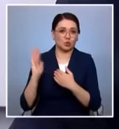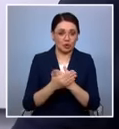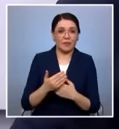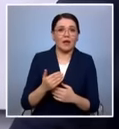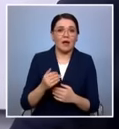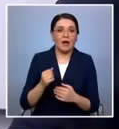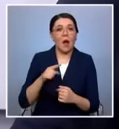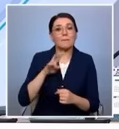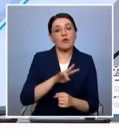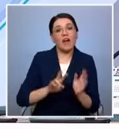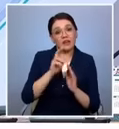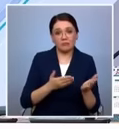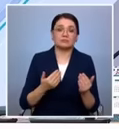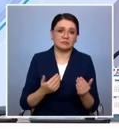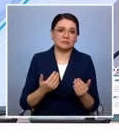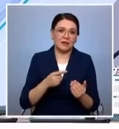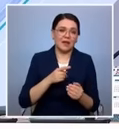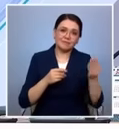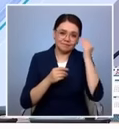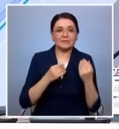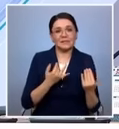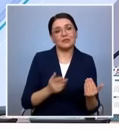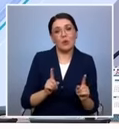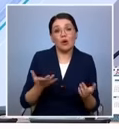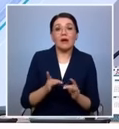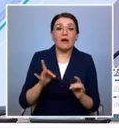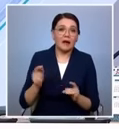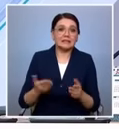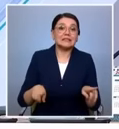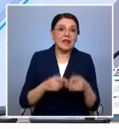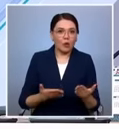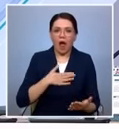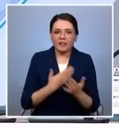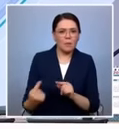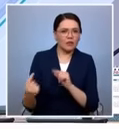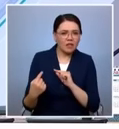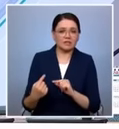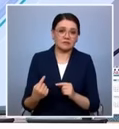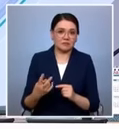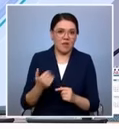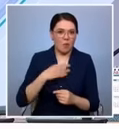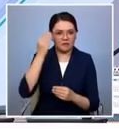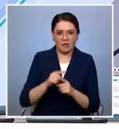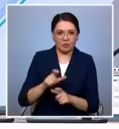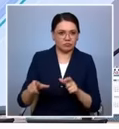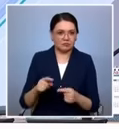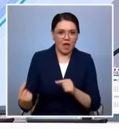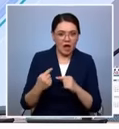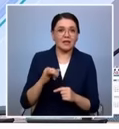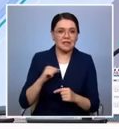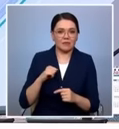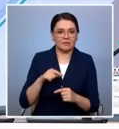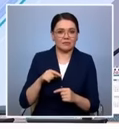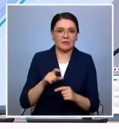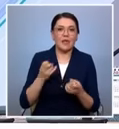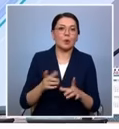пределами Республики Башкортостан, он уверенно ответил, что это Санкт-Петербург. Не Лондон, не Вена, где проживают его дети, а именно